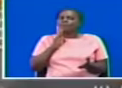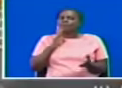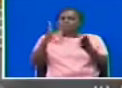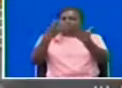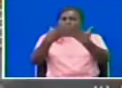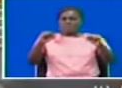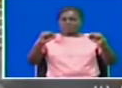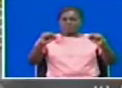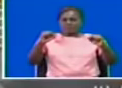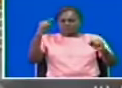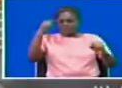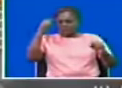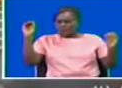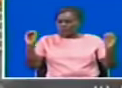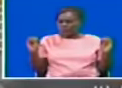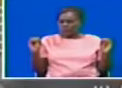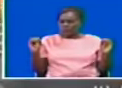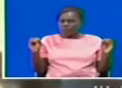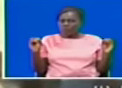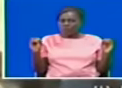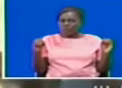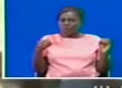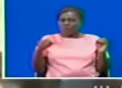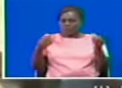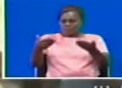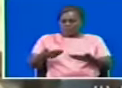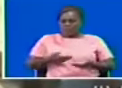wetu hakutuambia ni kwamba ametuletea deni.